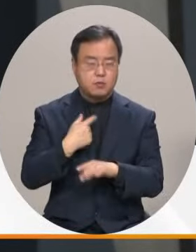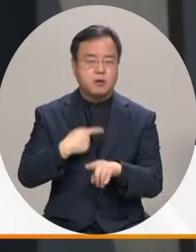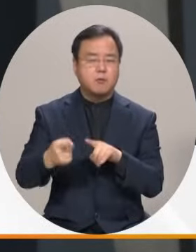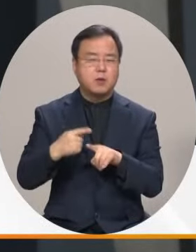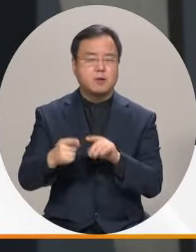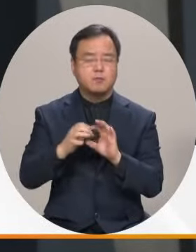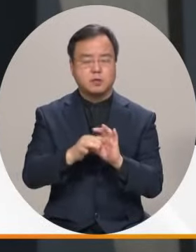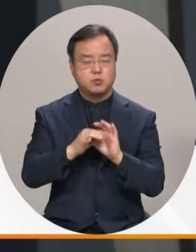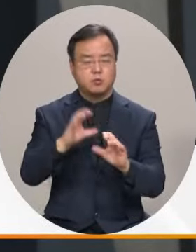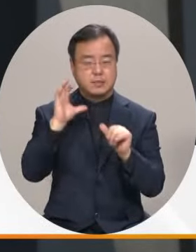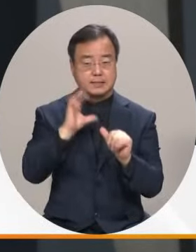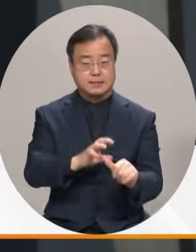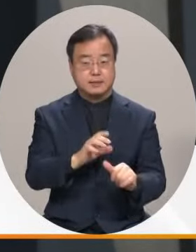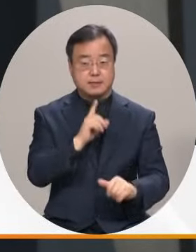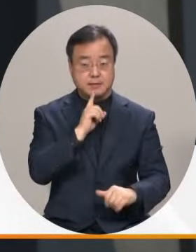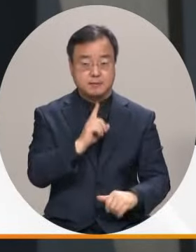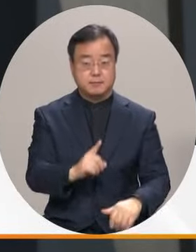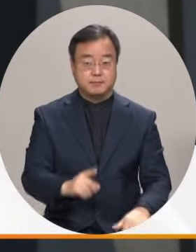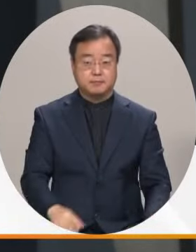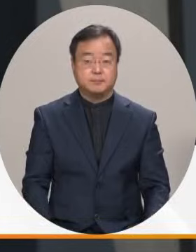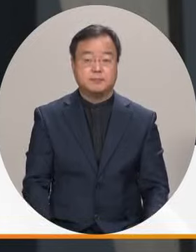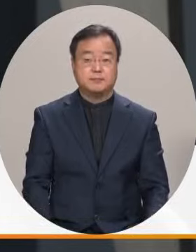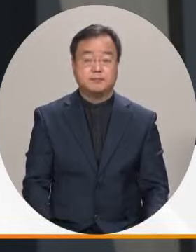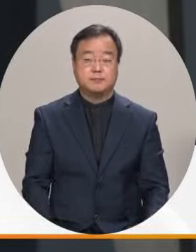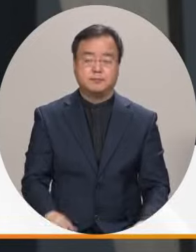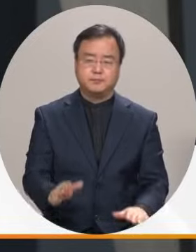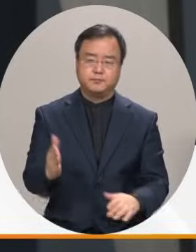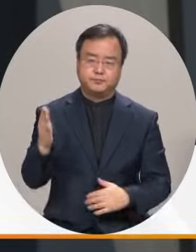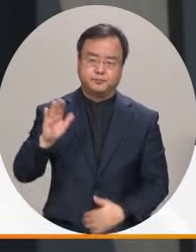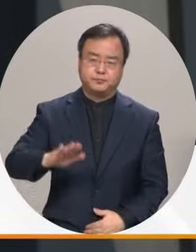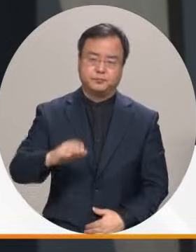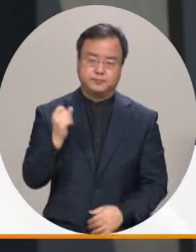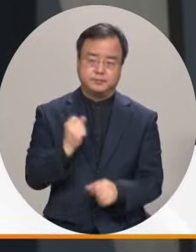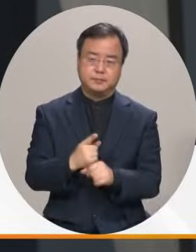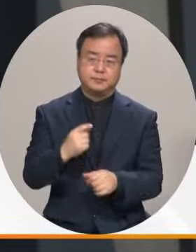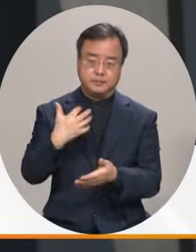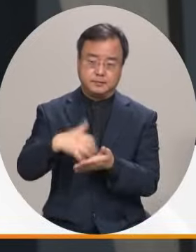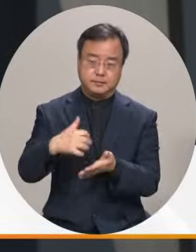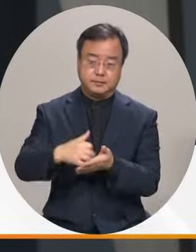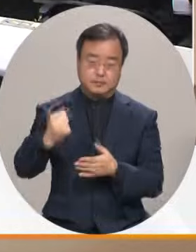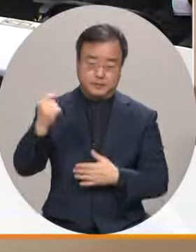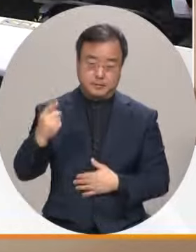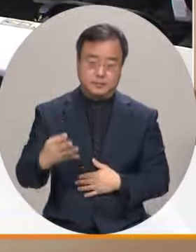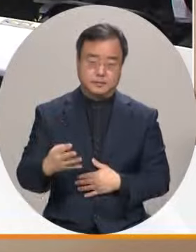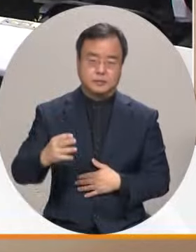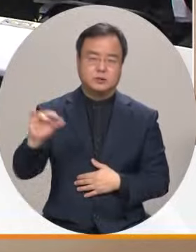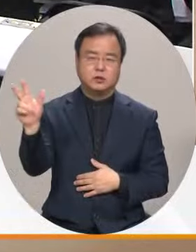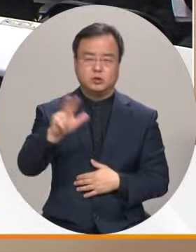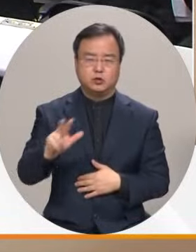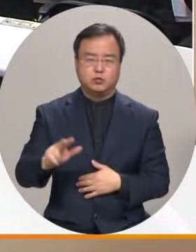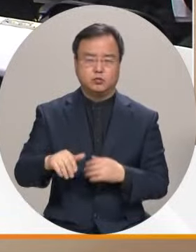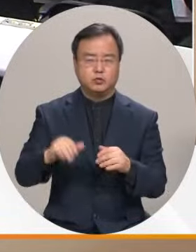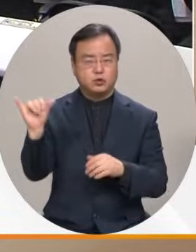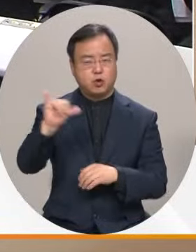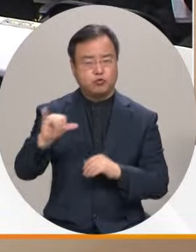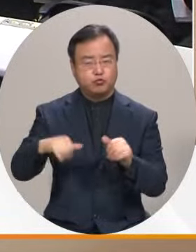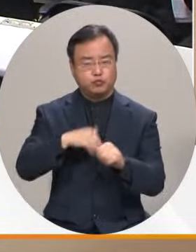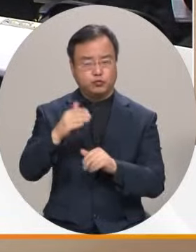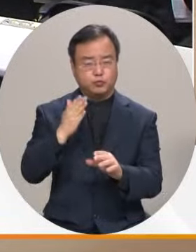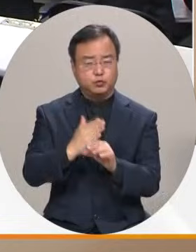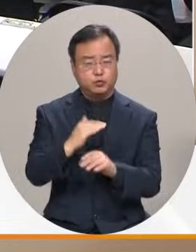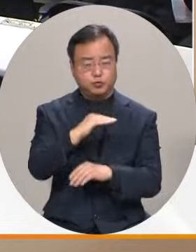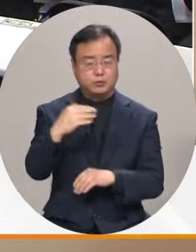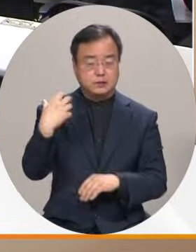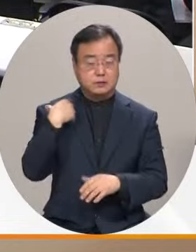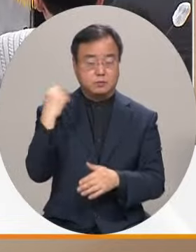제재하는 방안도 고려하고 있다고 밝혔습니다 하지만 이미 다수에 전국단위 자사고가 의무 비율을 넘겨서 지역